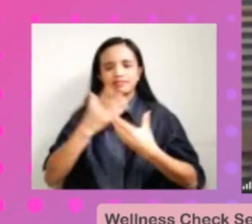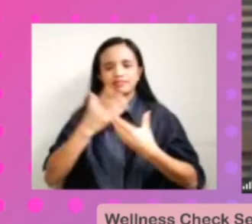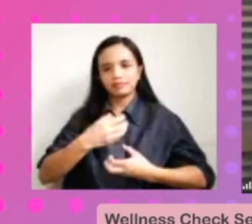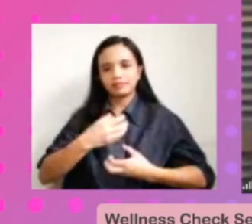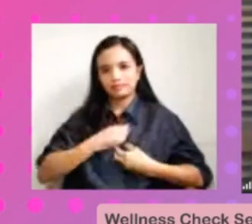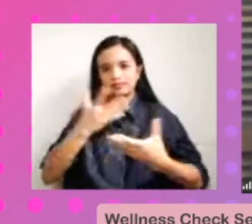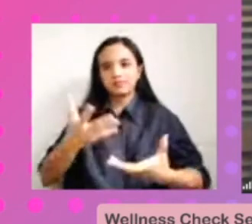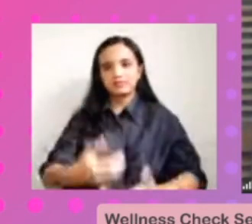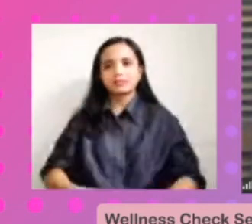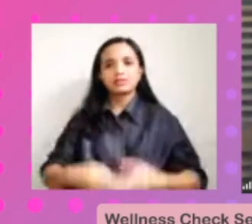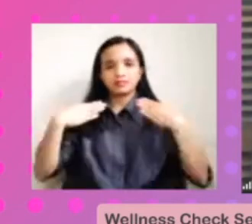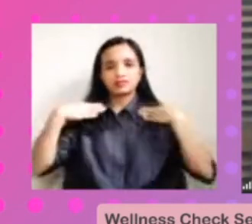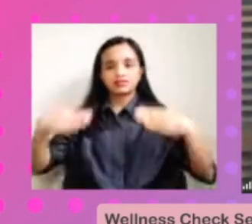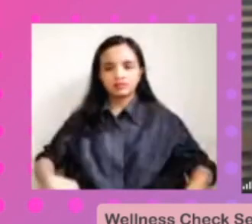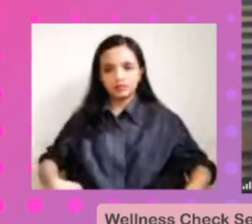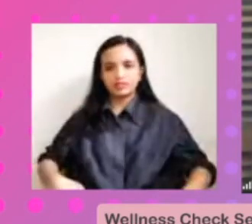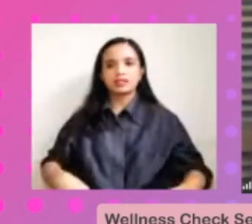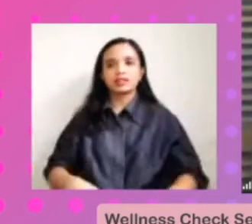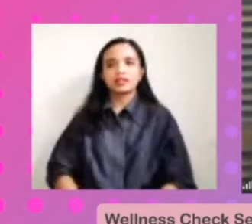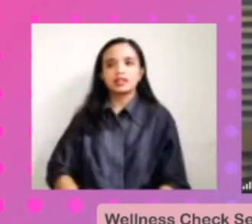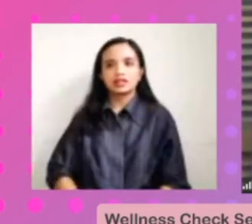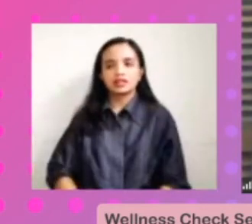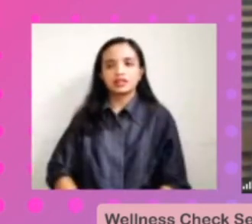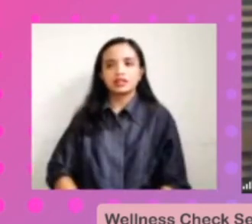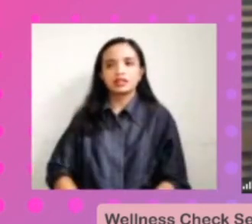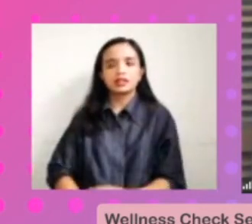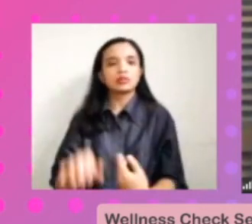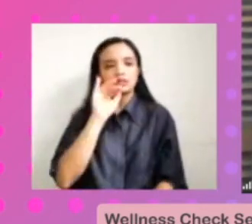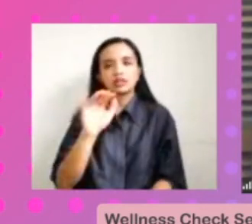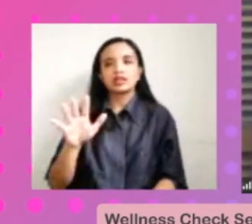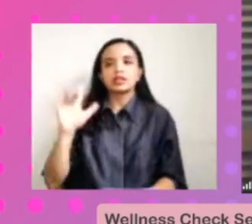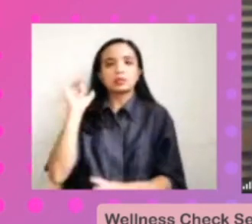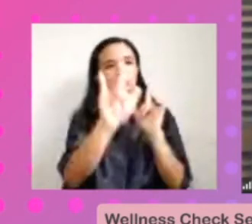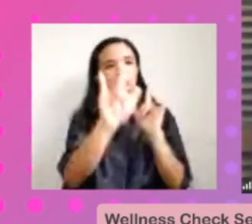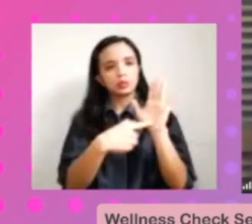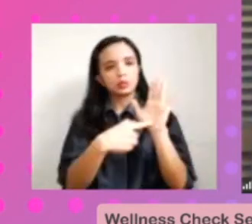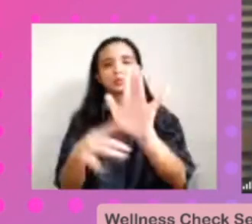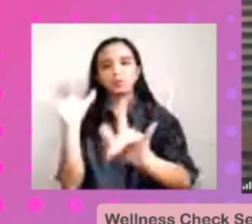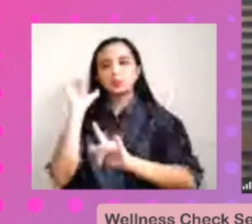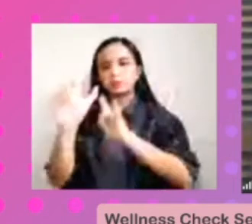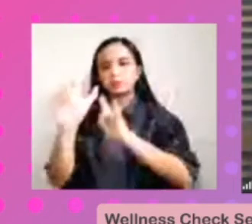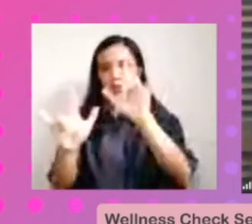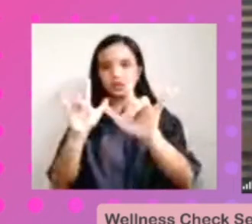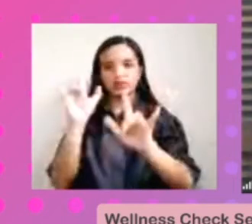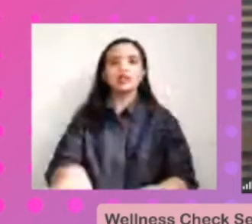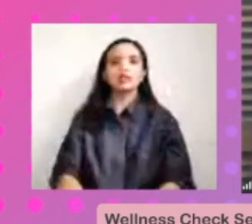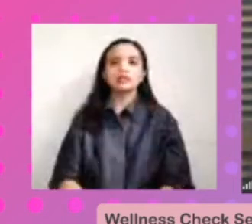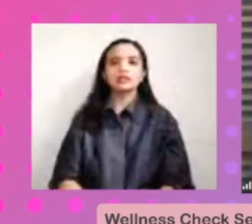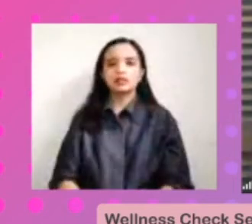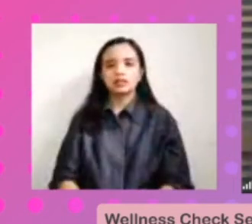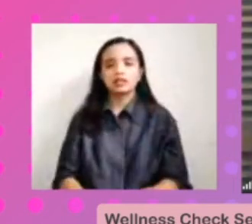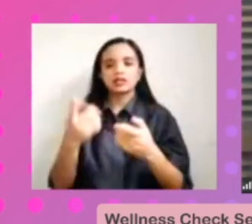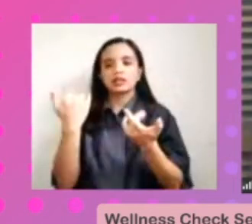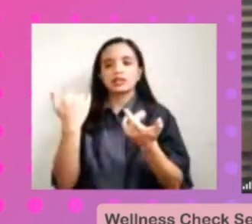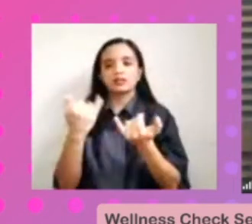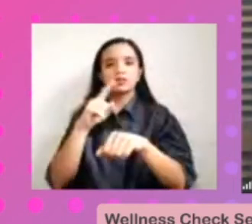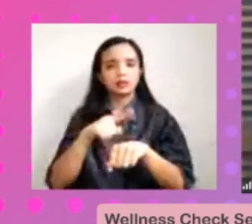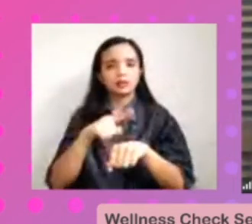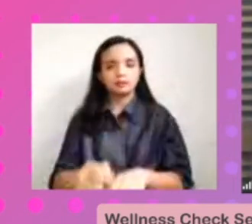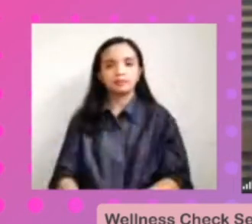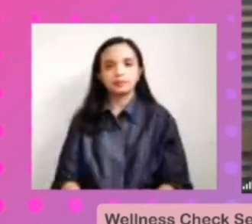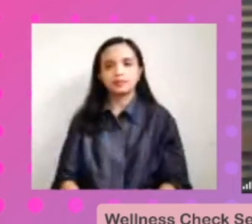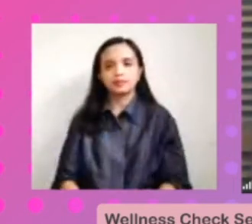talagang para maganda po yung maging preparation natin sa opening ng ating classes this August. Ayan, to